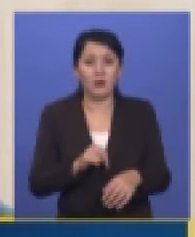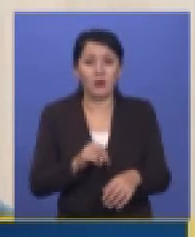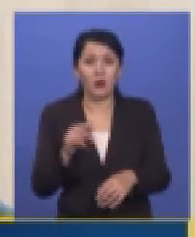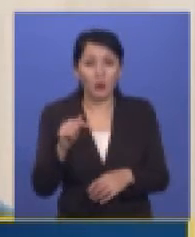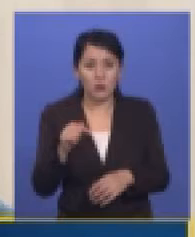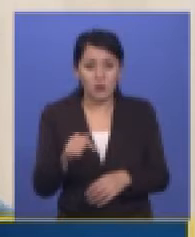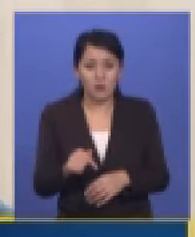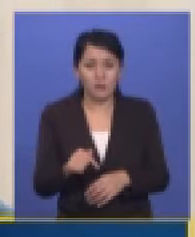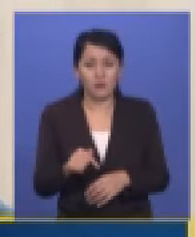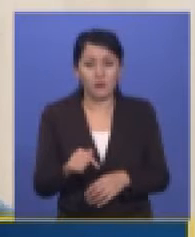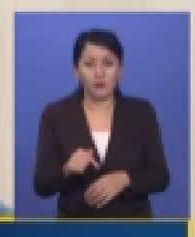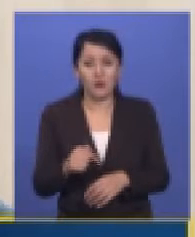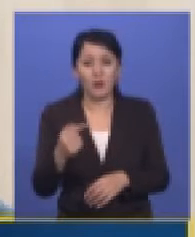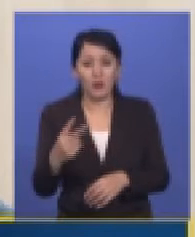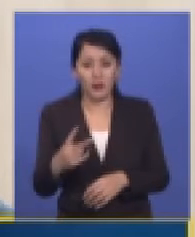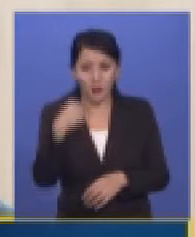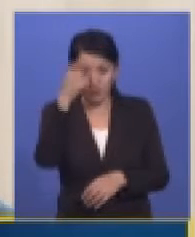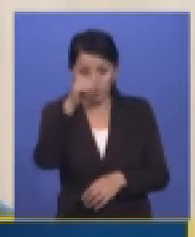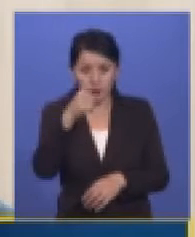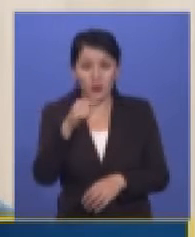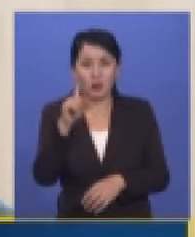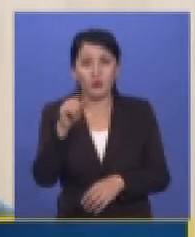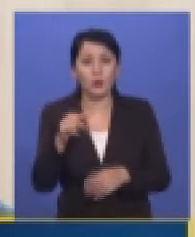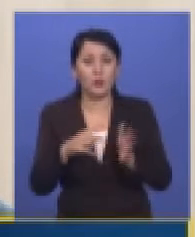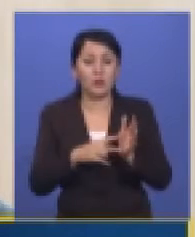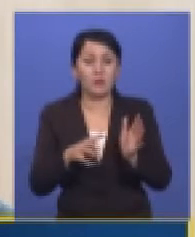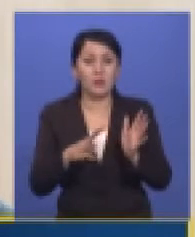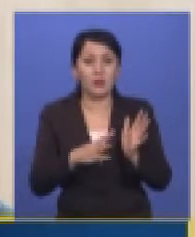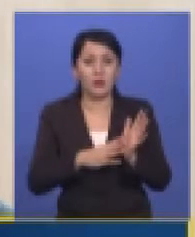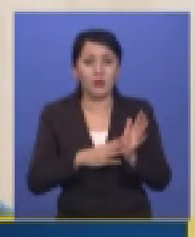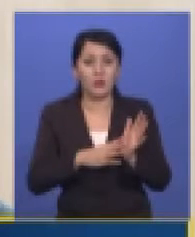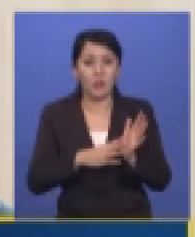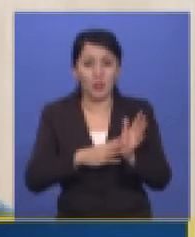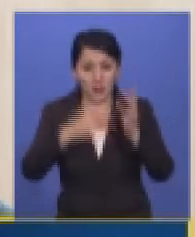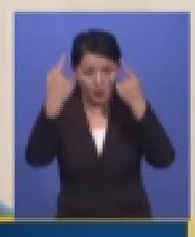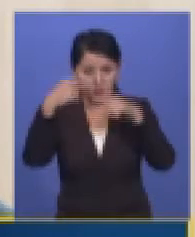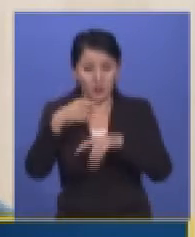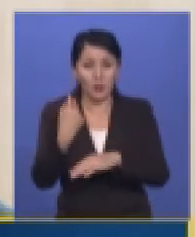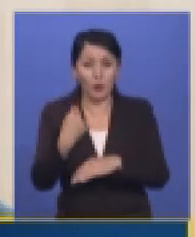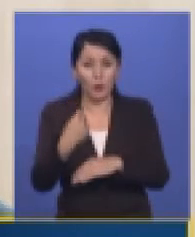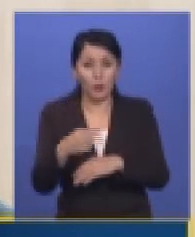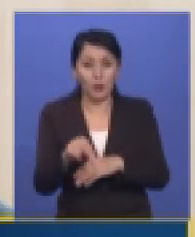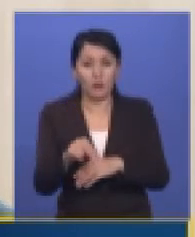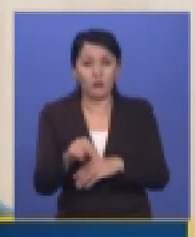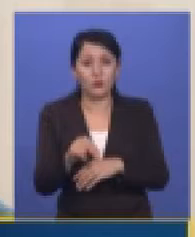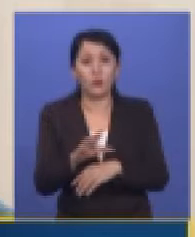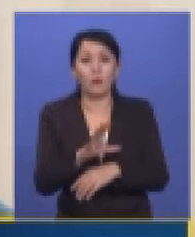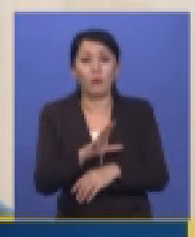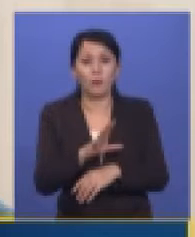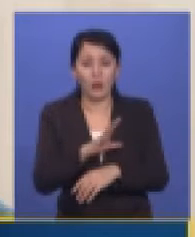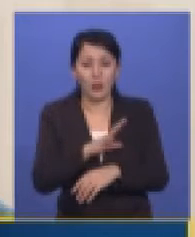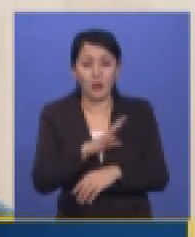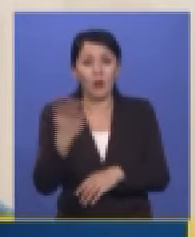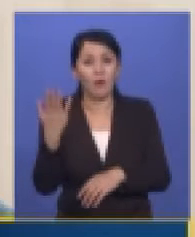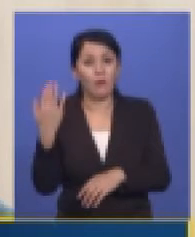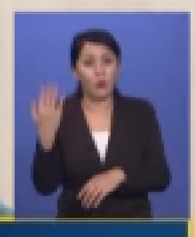осы екі жылдың ішінде 179 бірлік техника сатып алғанында айту керекпіз.